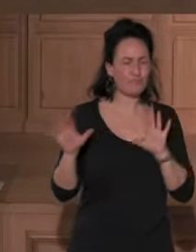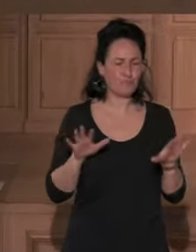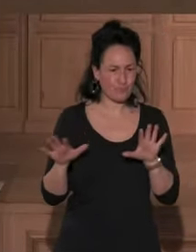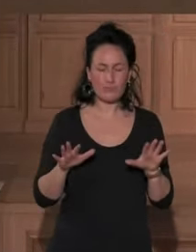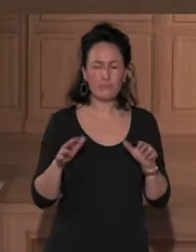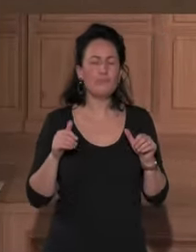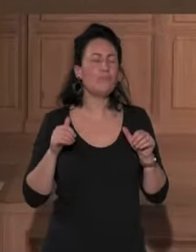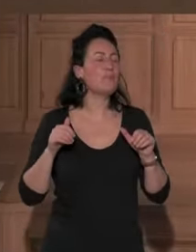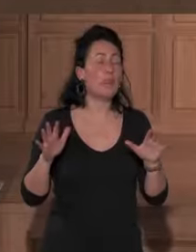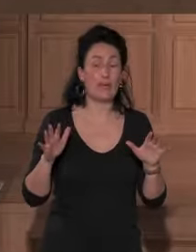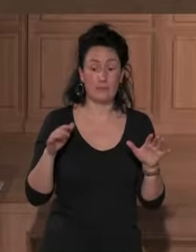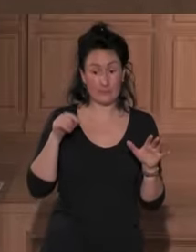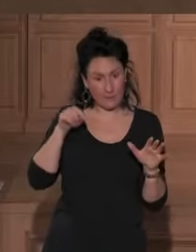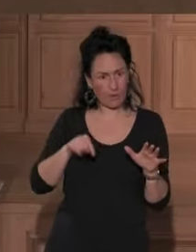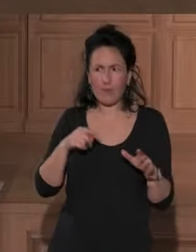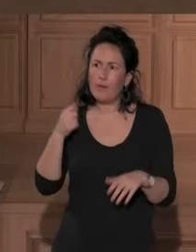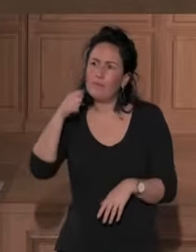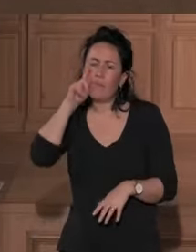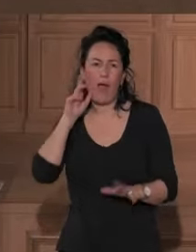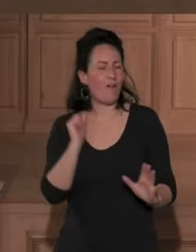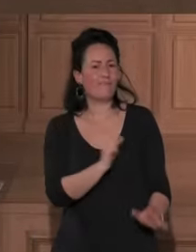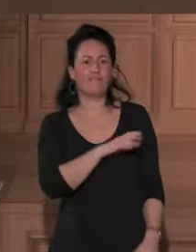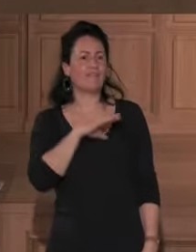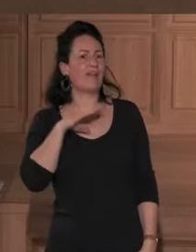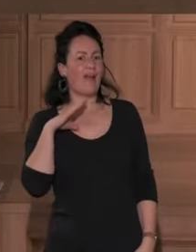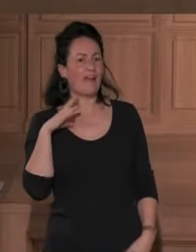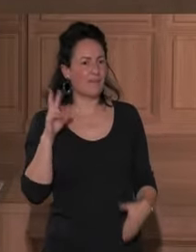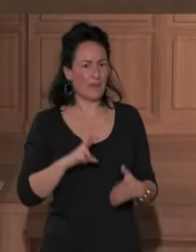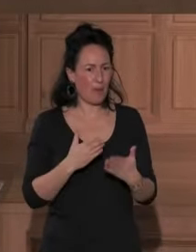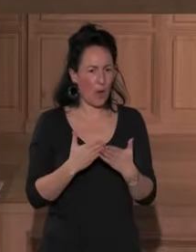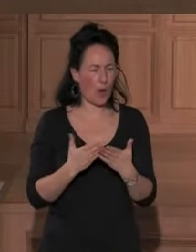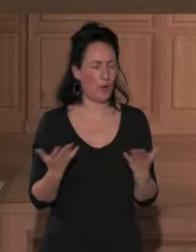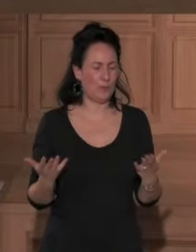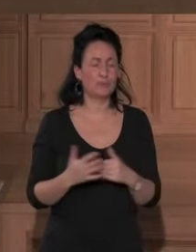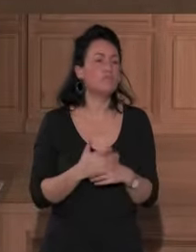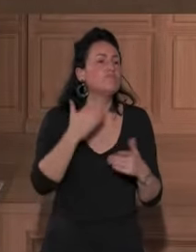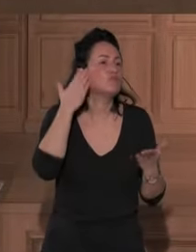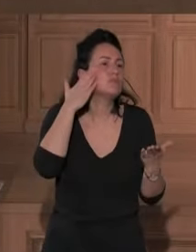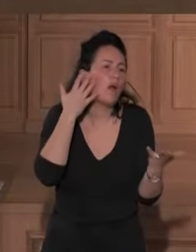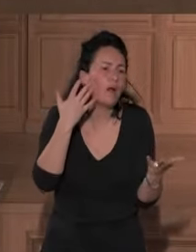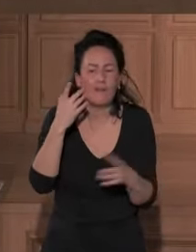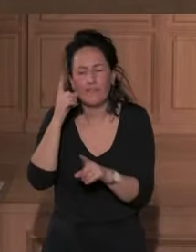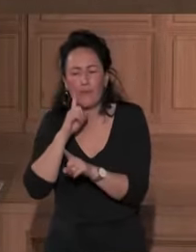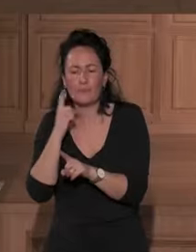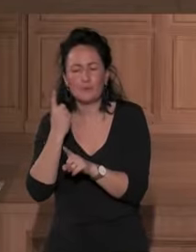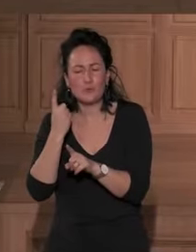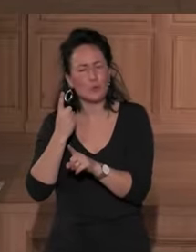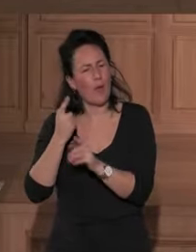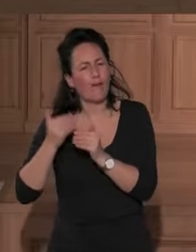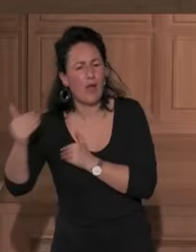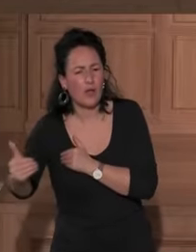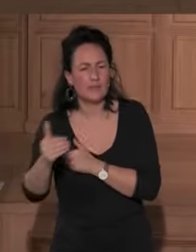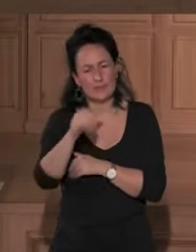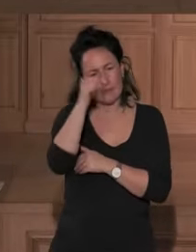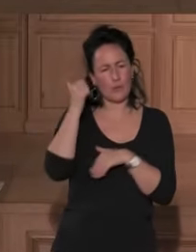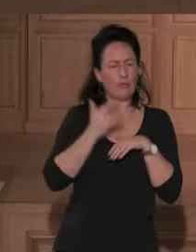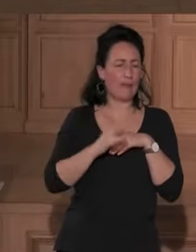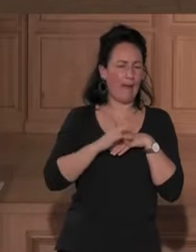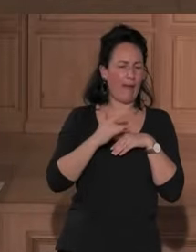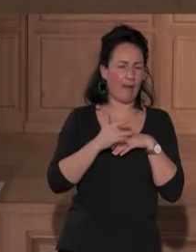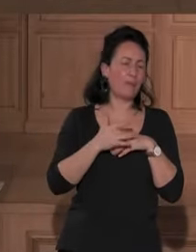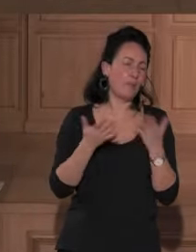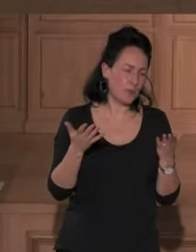les acquisitions, voilà, puisque la fille a une longueur d'avance, ça, je ne vous apprends rien, je crois. Donc, si vous voulez, ça, dans ces situations-là, dans ces